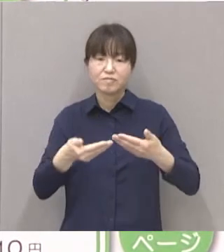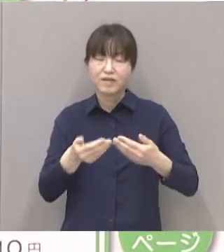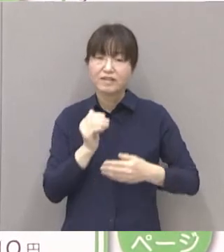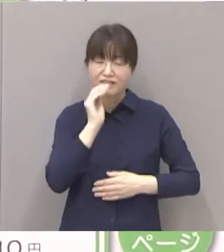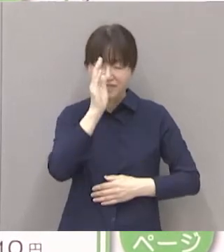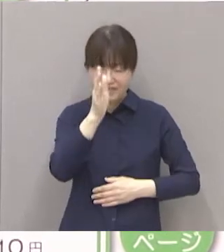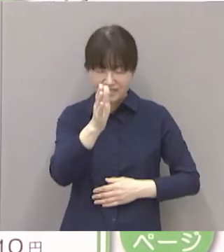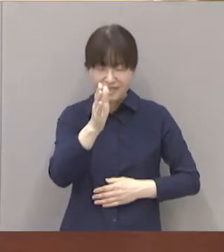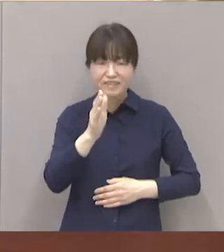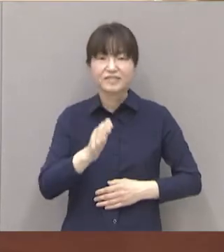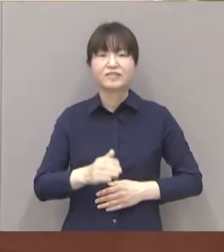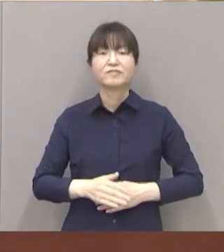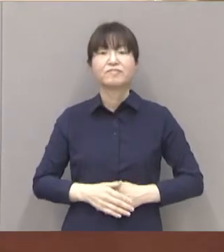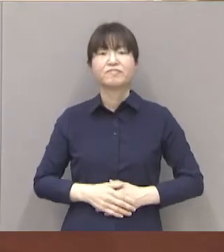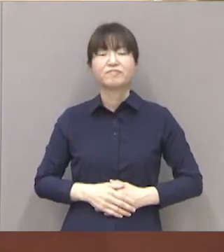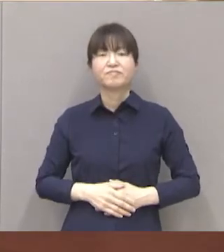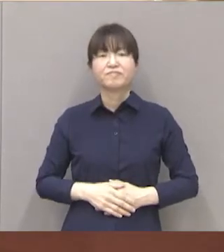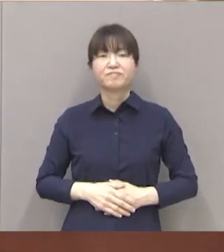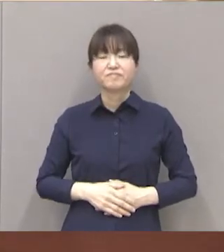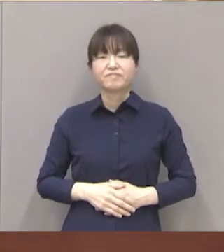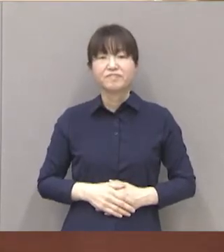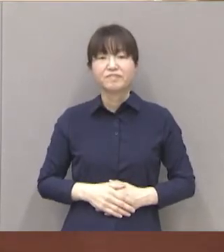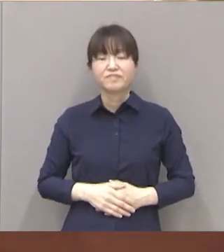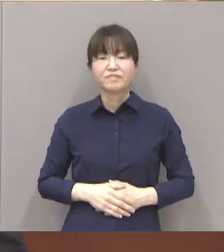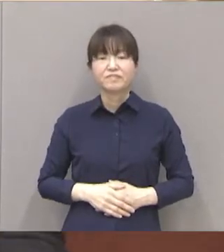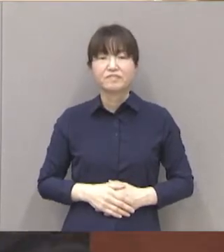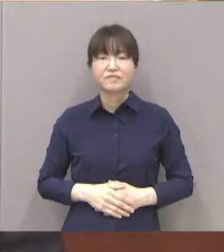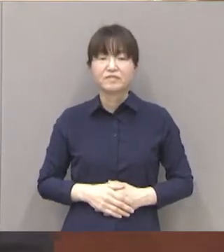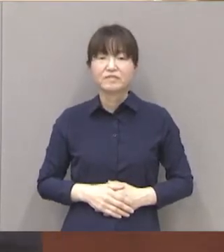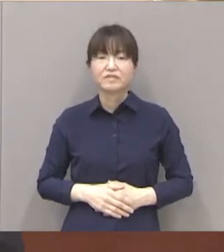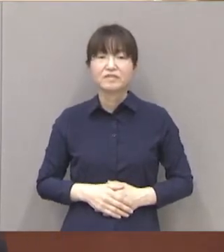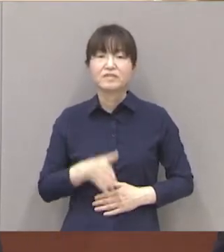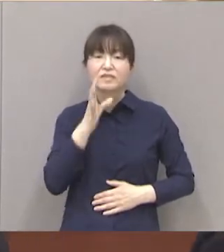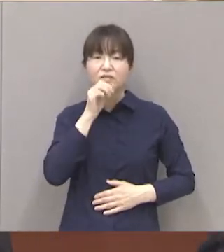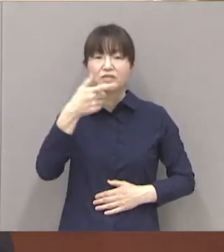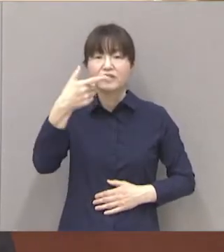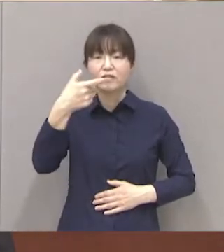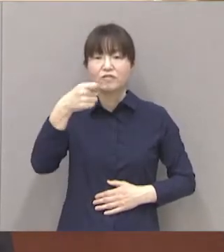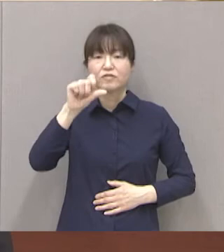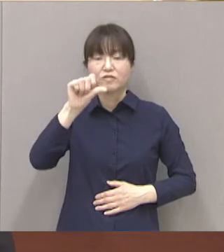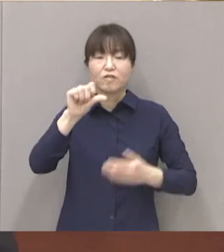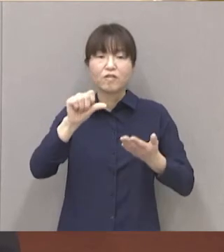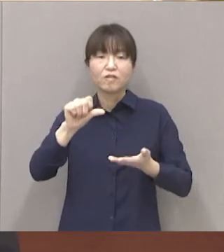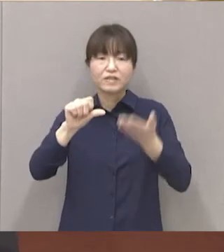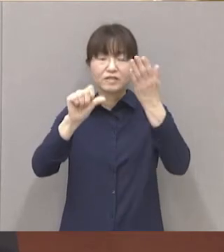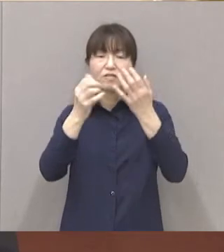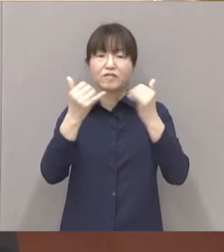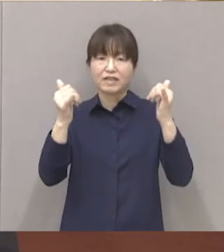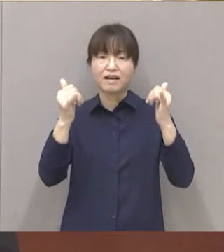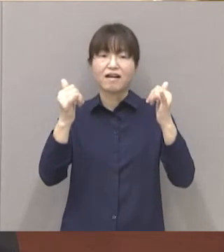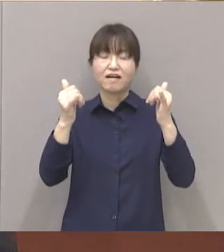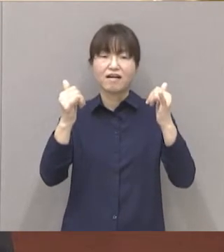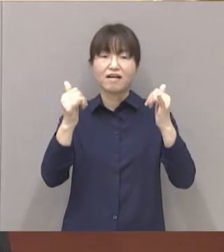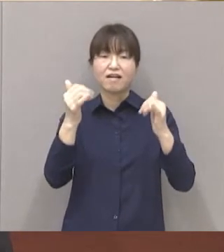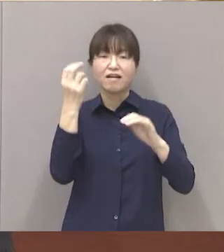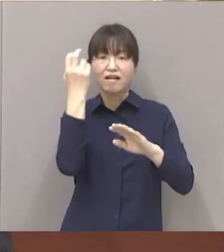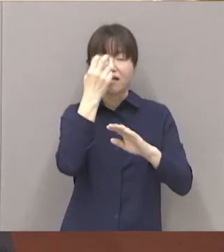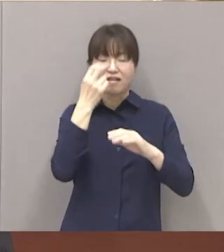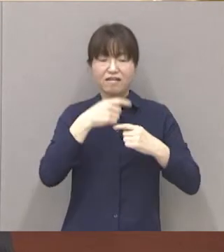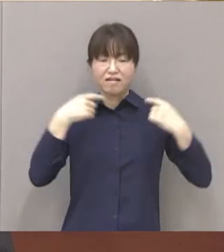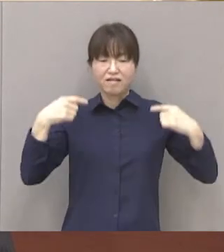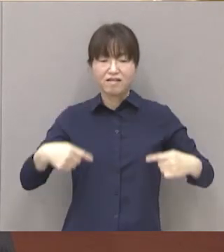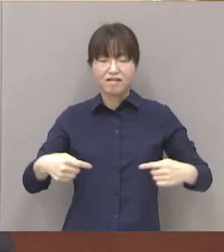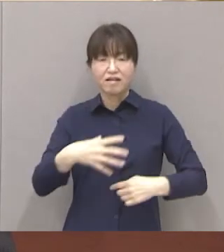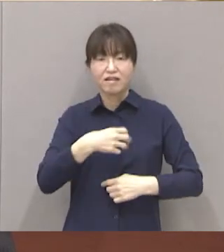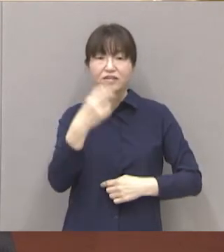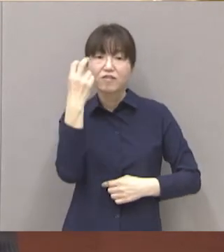いただければと思いますまた65歳以上の方はこちらの健診で肺がん検診